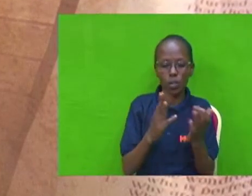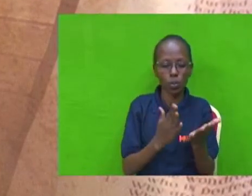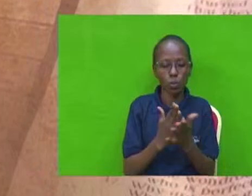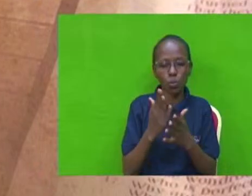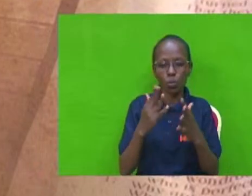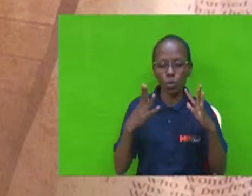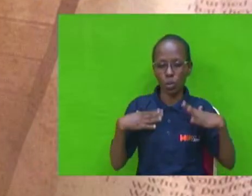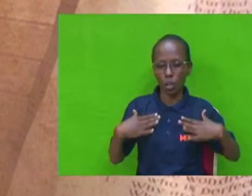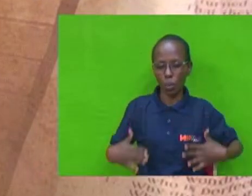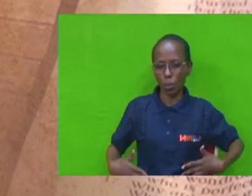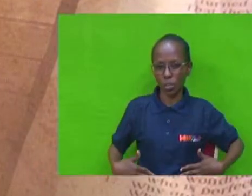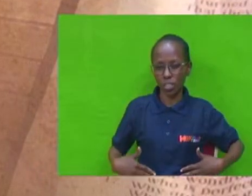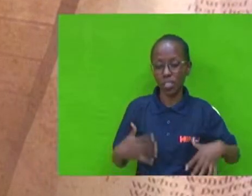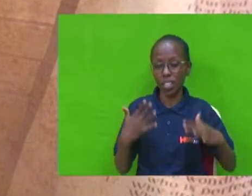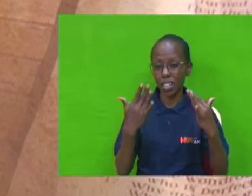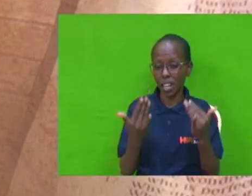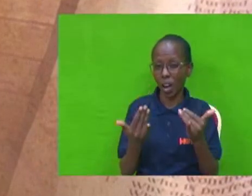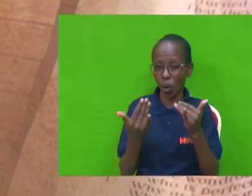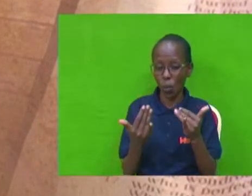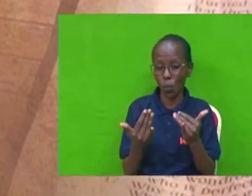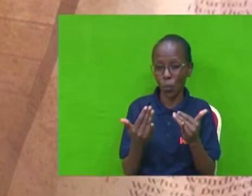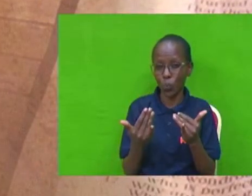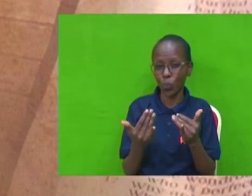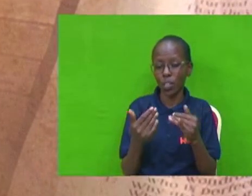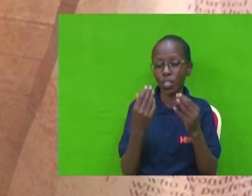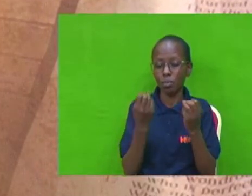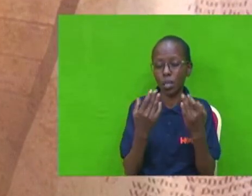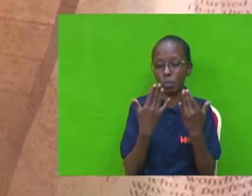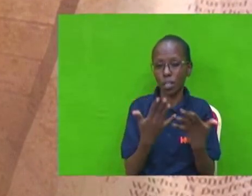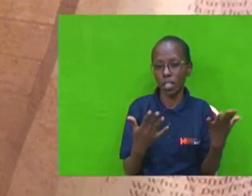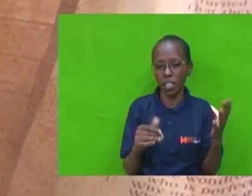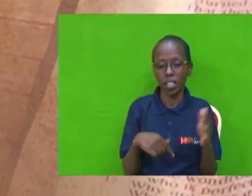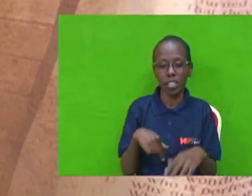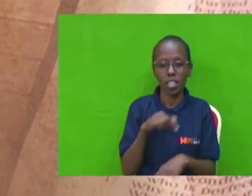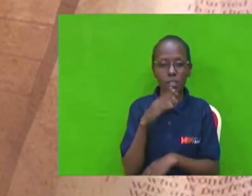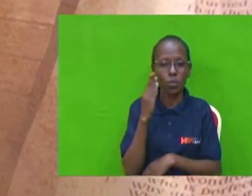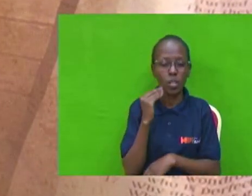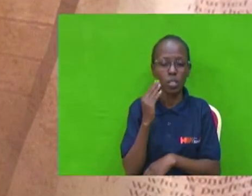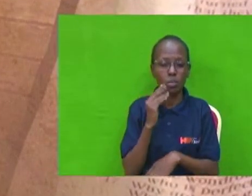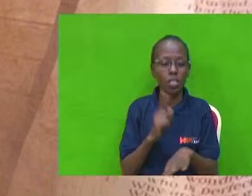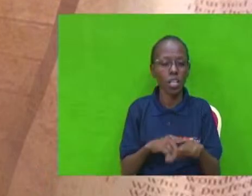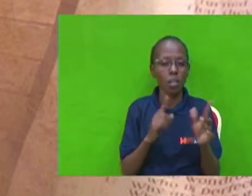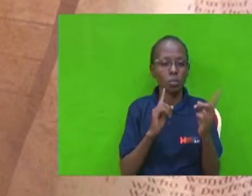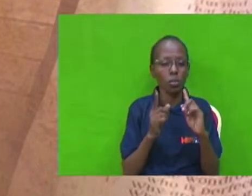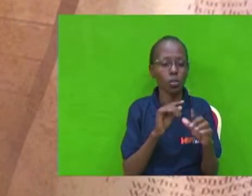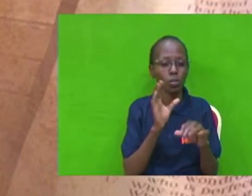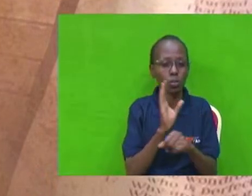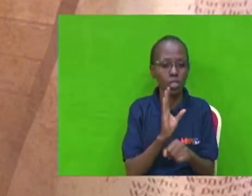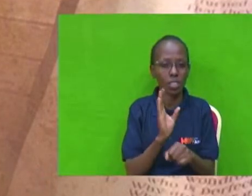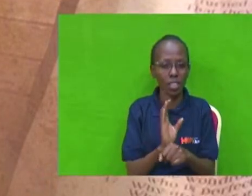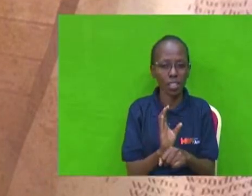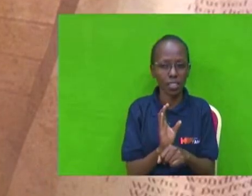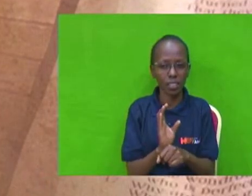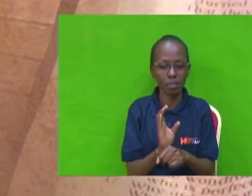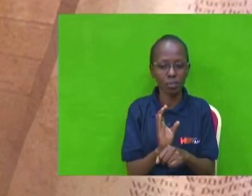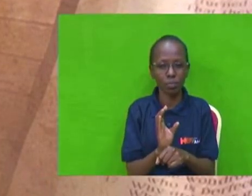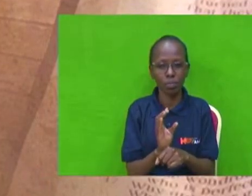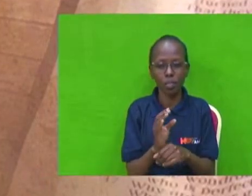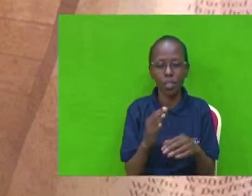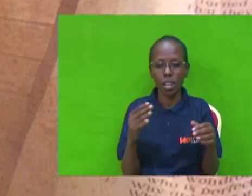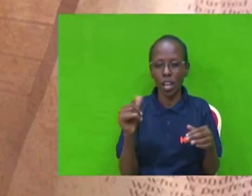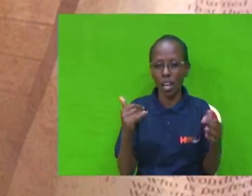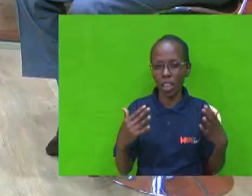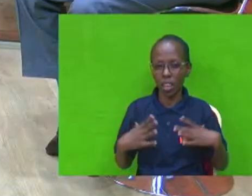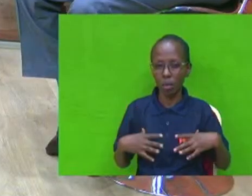mwili. Sasa kuna mambo ambayo tunaweza tukapitia kwa mfano anapoongelesha kanisa. Kuna wale ambao